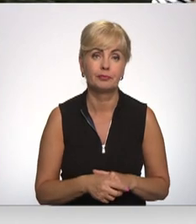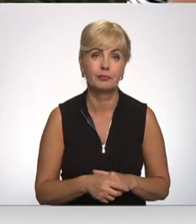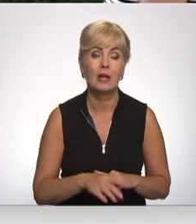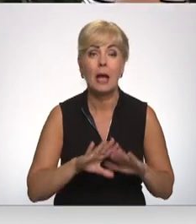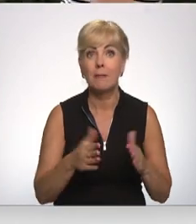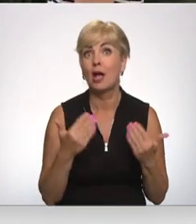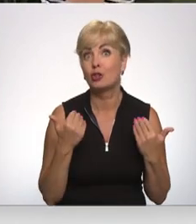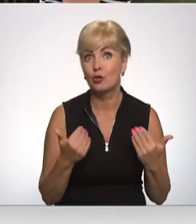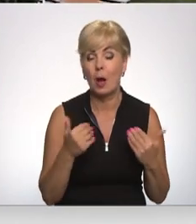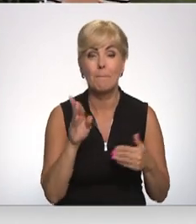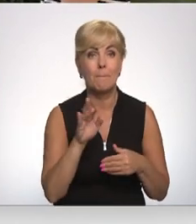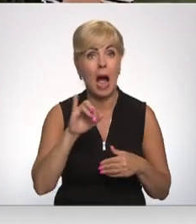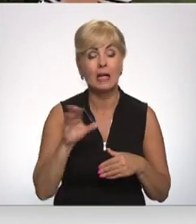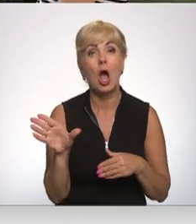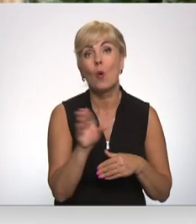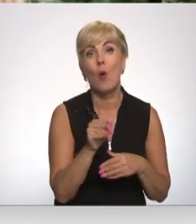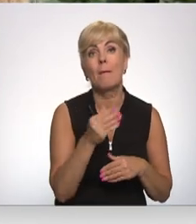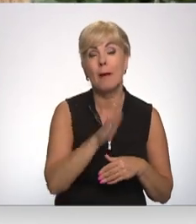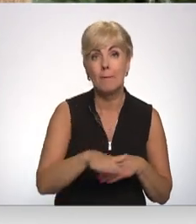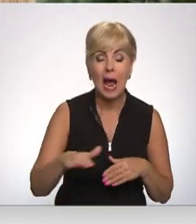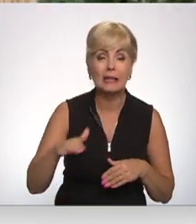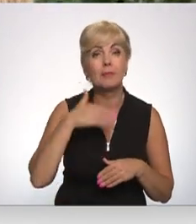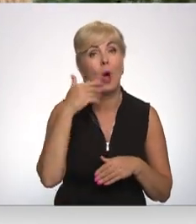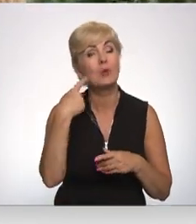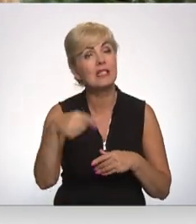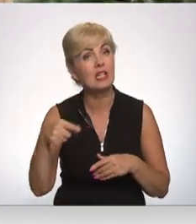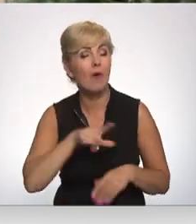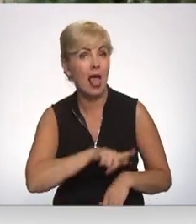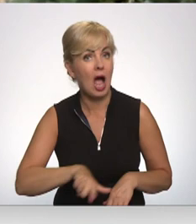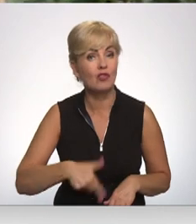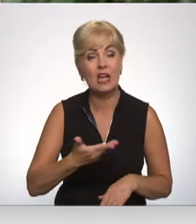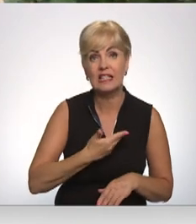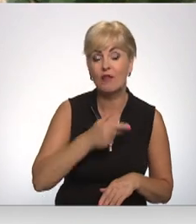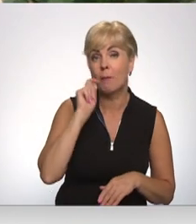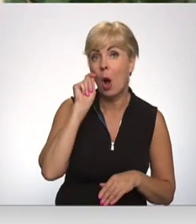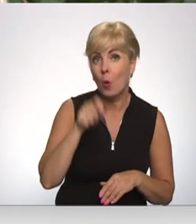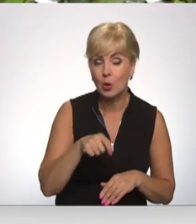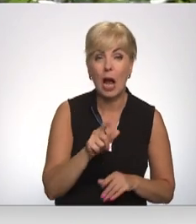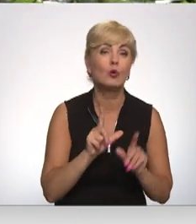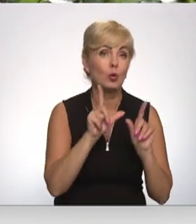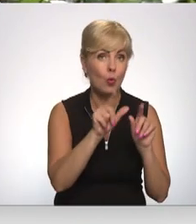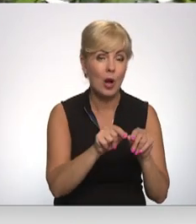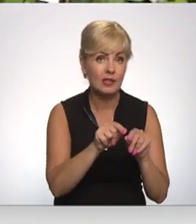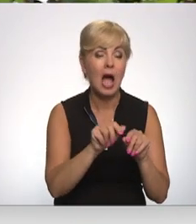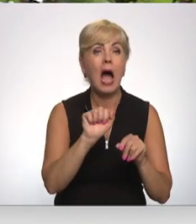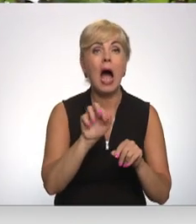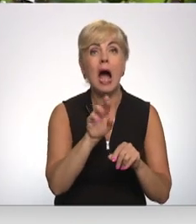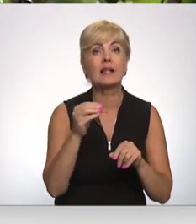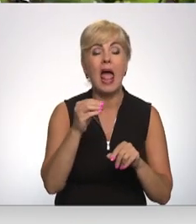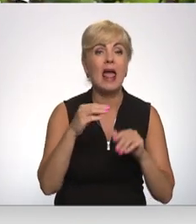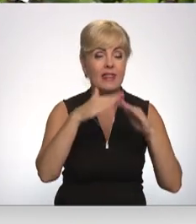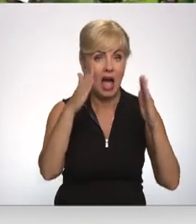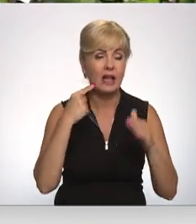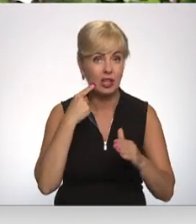Bet šodien Marija kopā ar saviem bērniem un daudziem citiem Latvijā dzīvojošiem ukraiņiem dosies uz arēnu Rīga, just